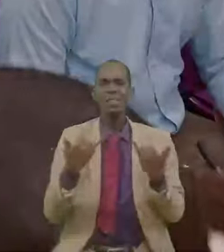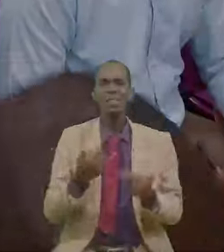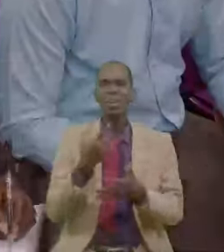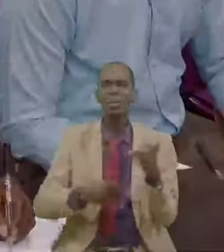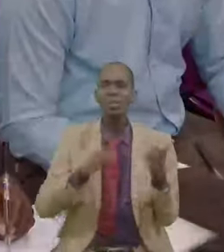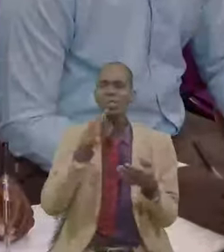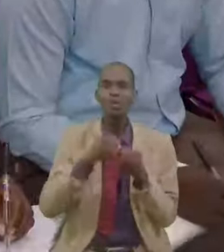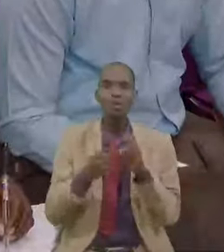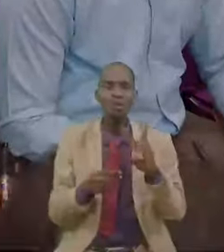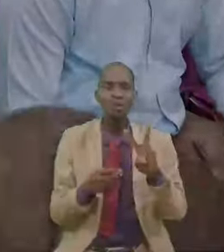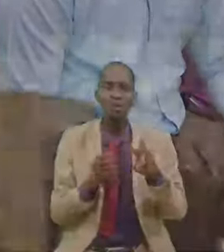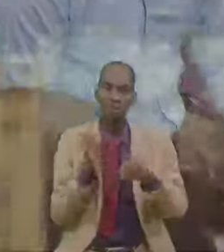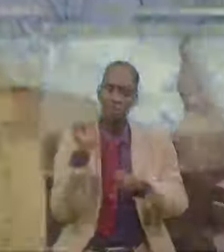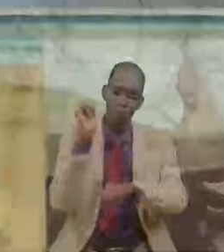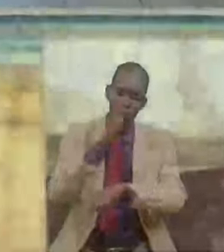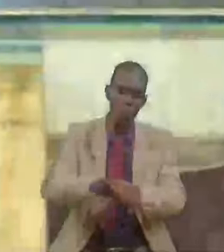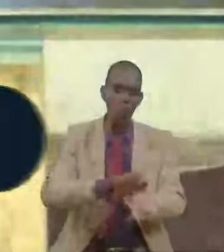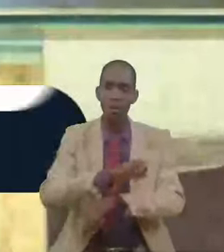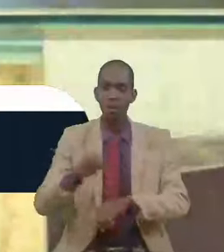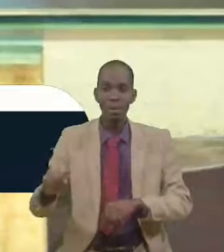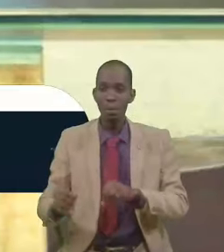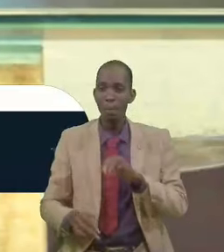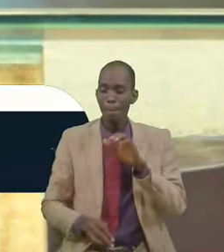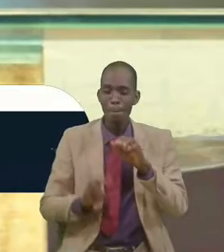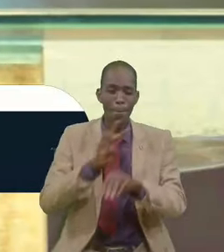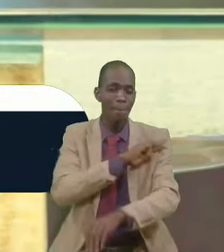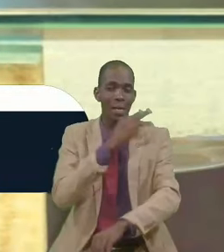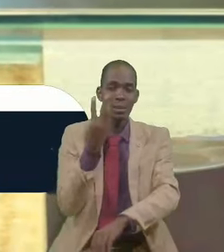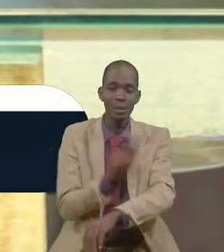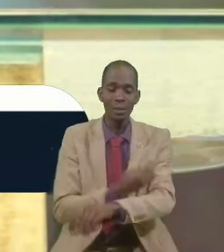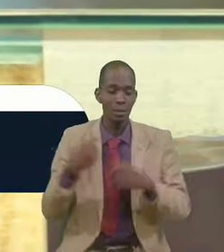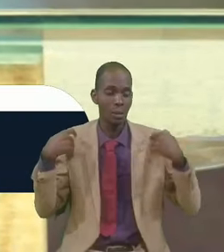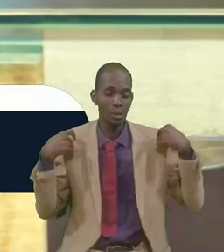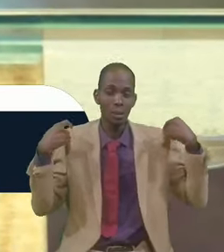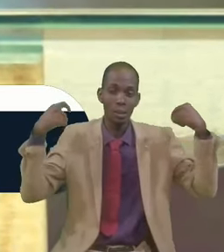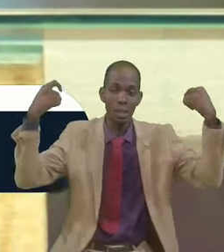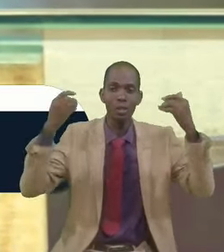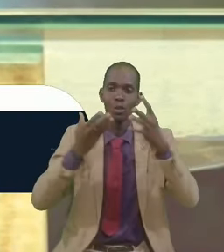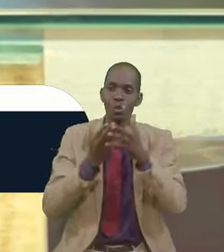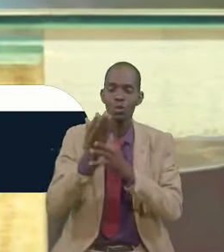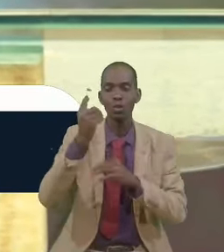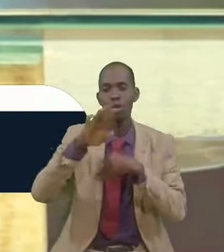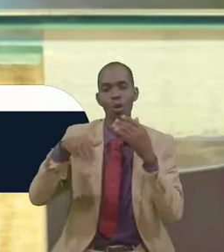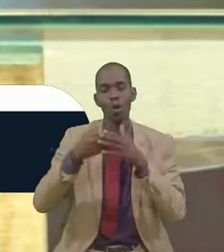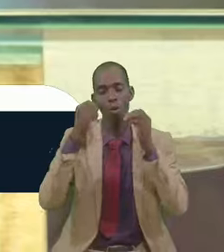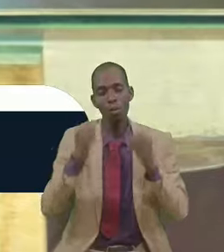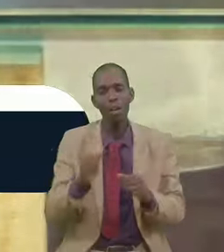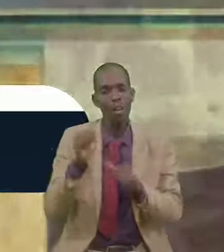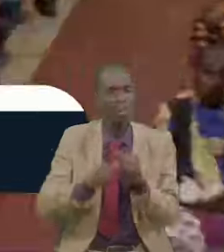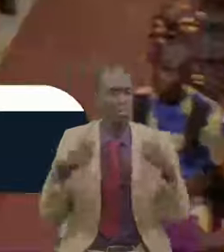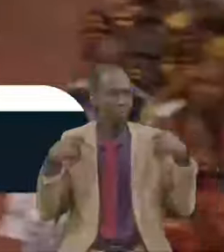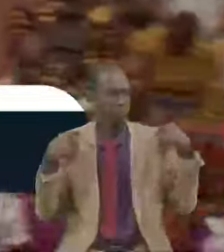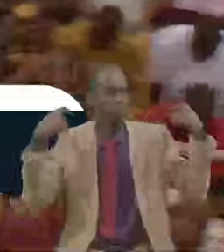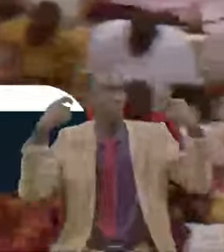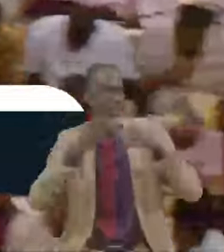2, deuxième point? Vaincre de puissants géants par le Tout-Puissant. Tout géant contre votre vie